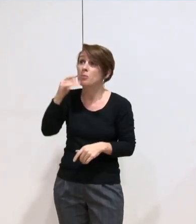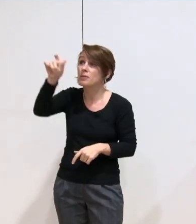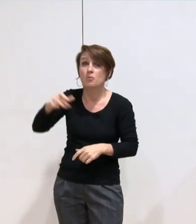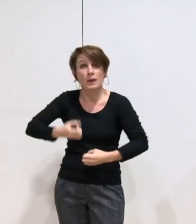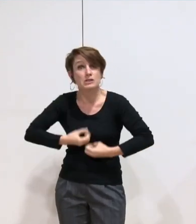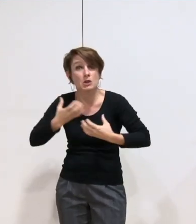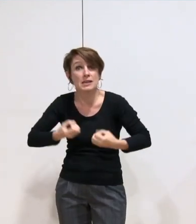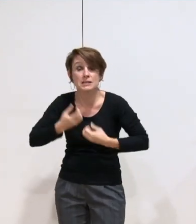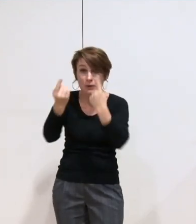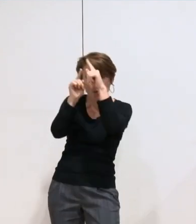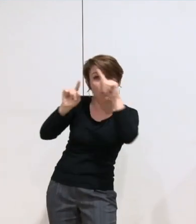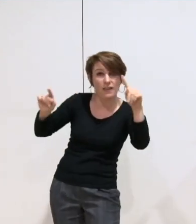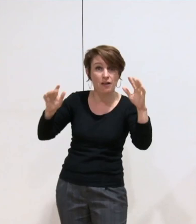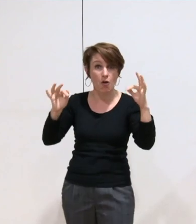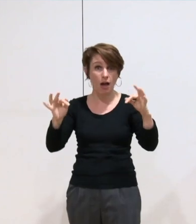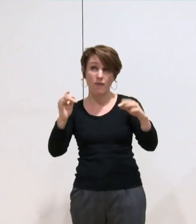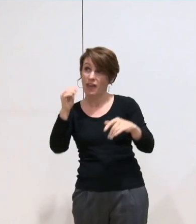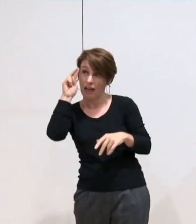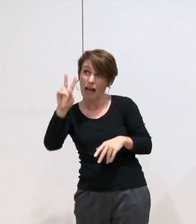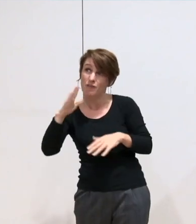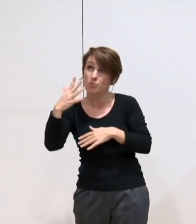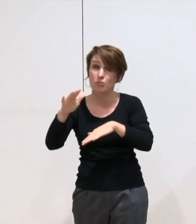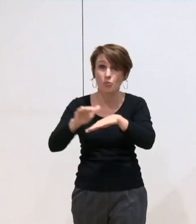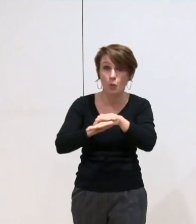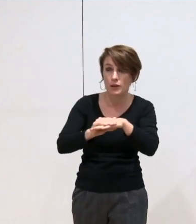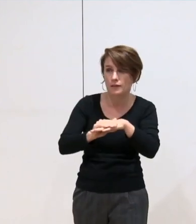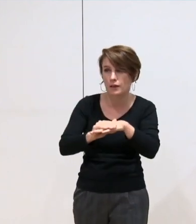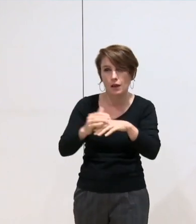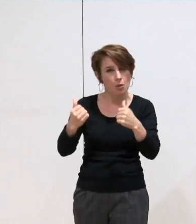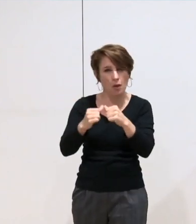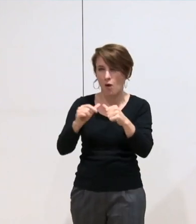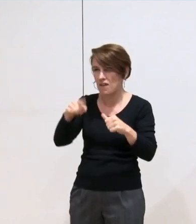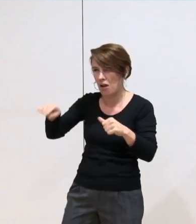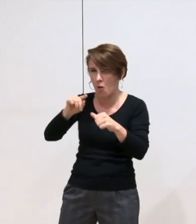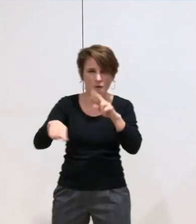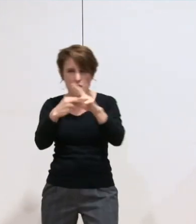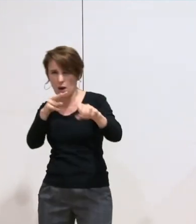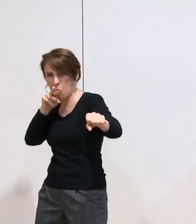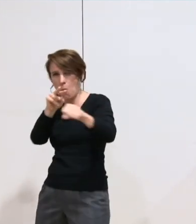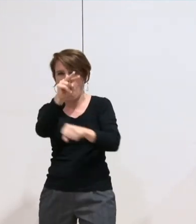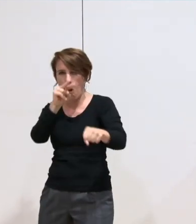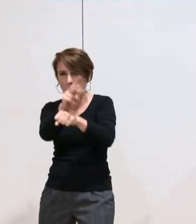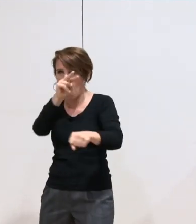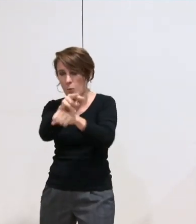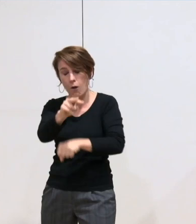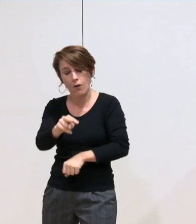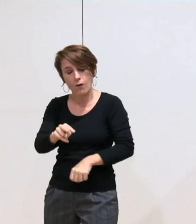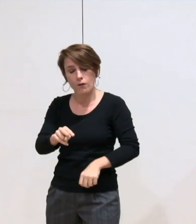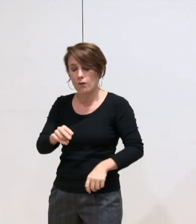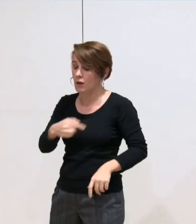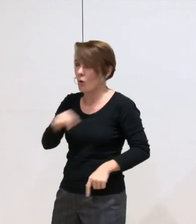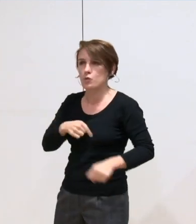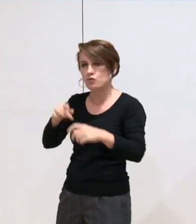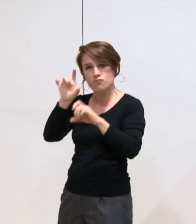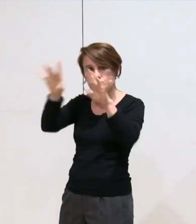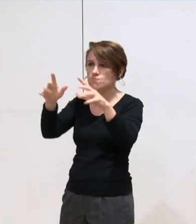à porter en termes de politique publique devait être contredite par des attaques, encore une fois, ad hominem, ce qui n'est pas le cas pour ce qui nous